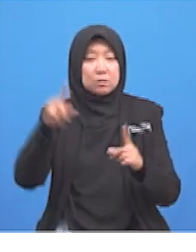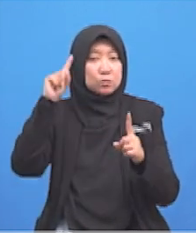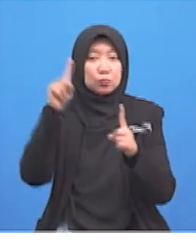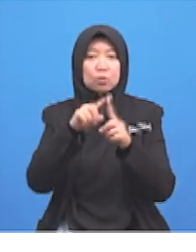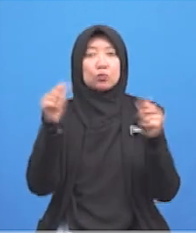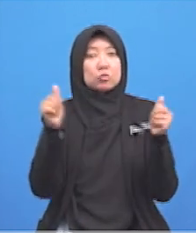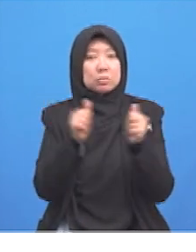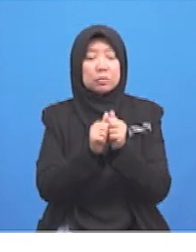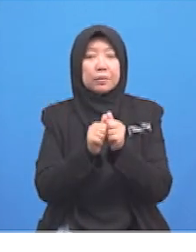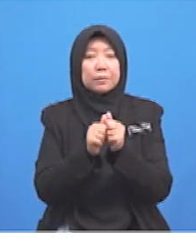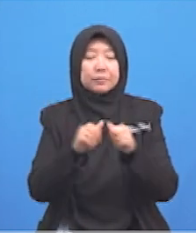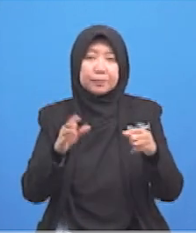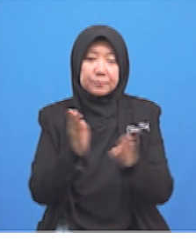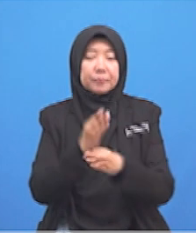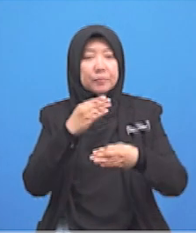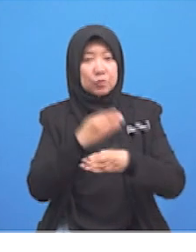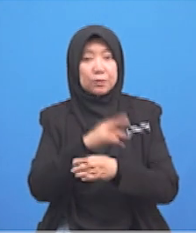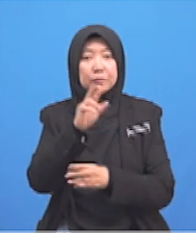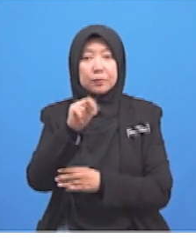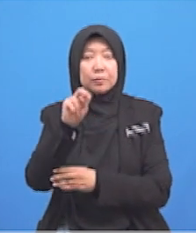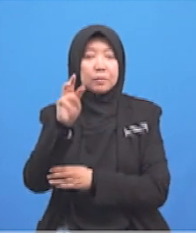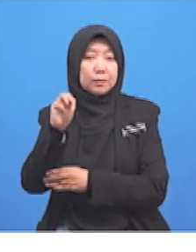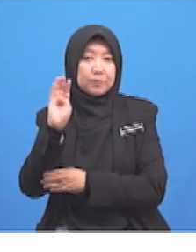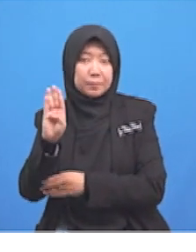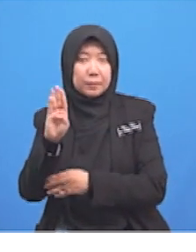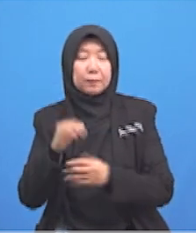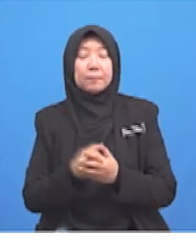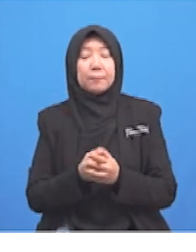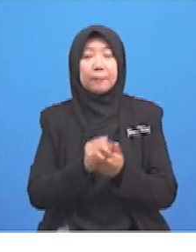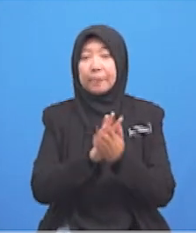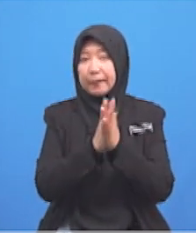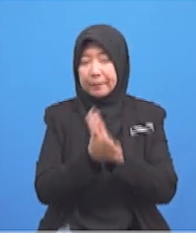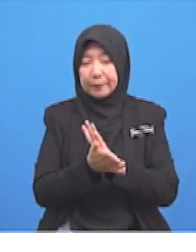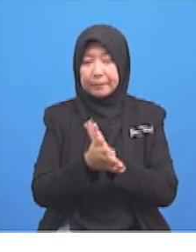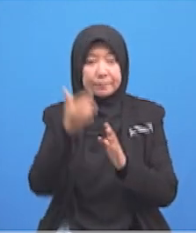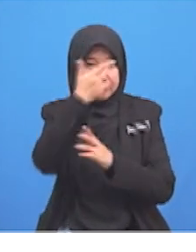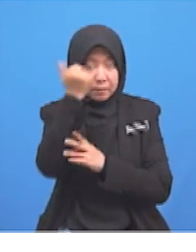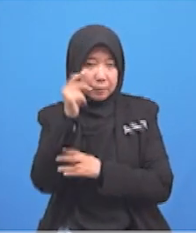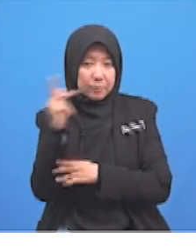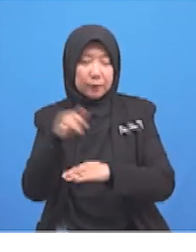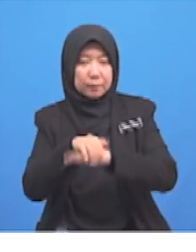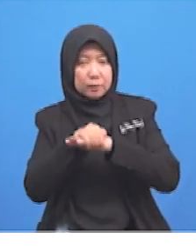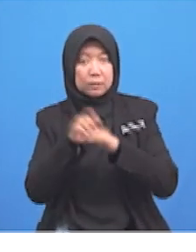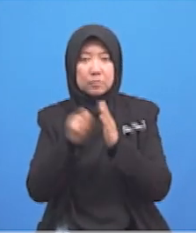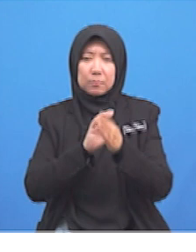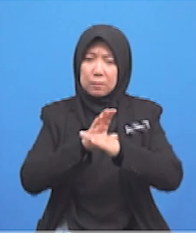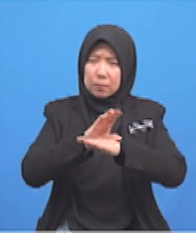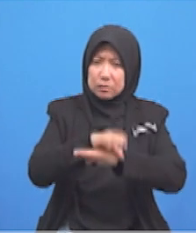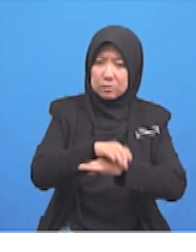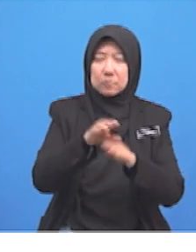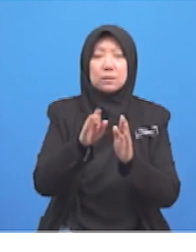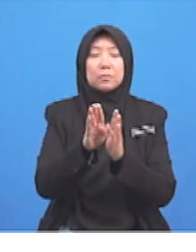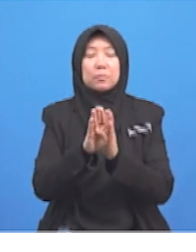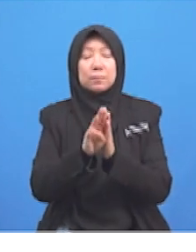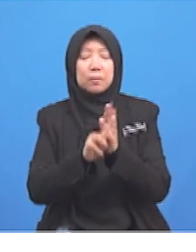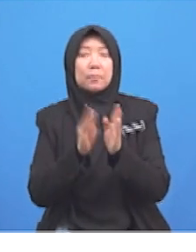dengan penubuhan negeri-negeri Melayu Bersekutu. Hal ini menyebabkan British terpaksa membentuk